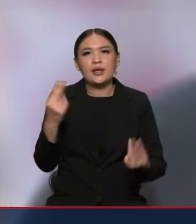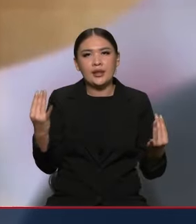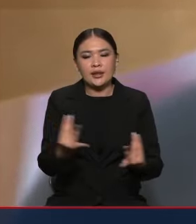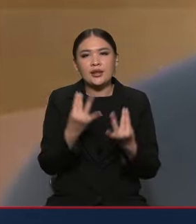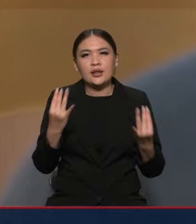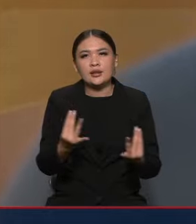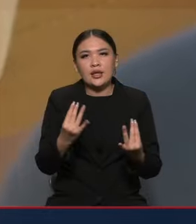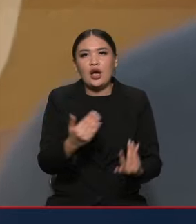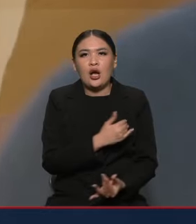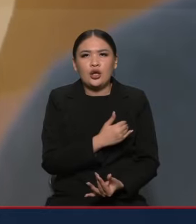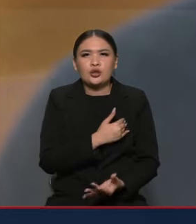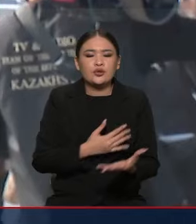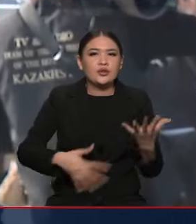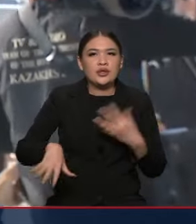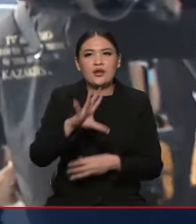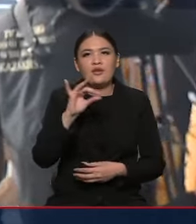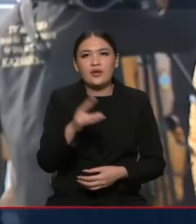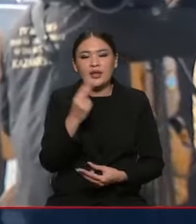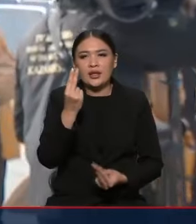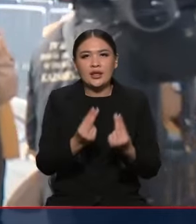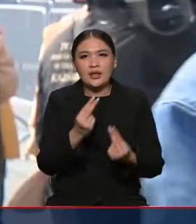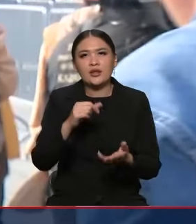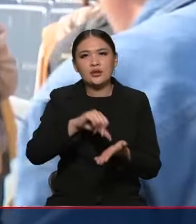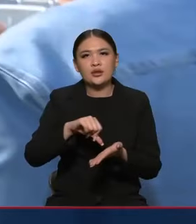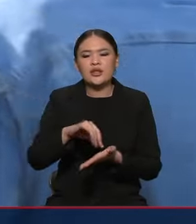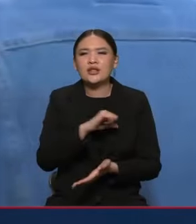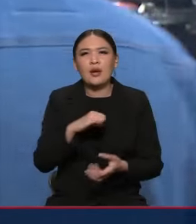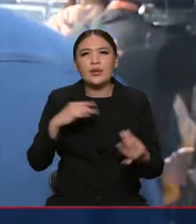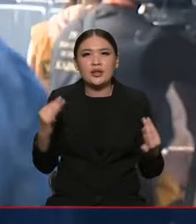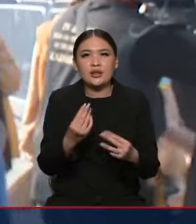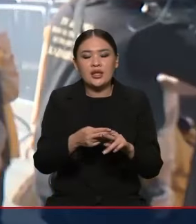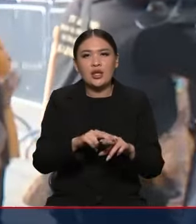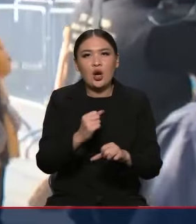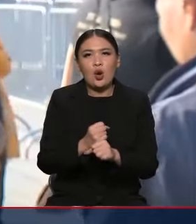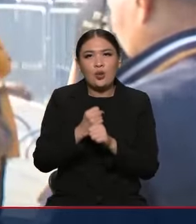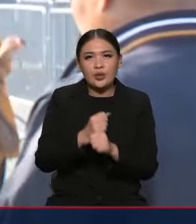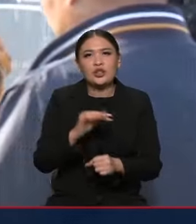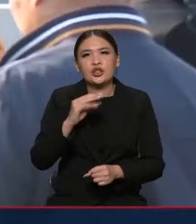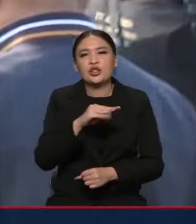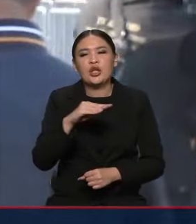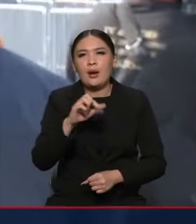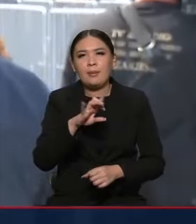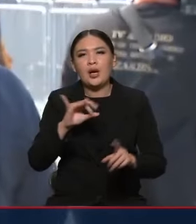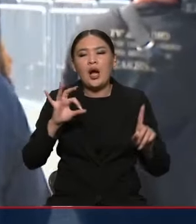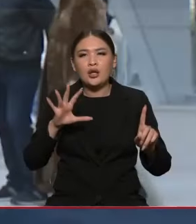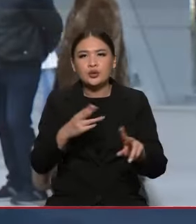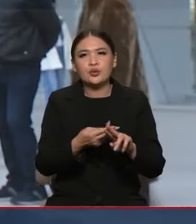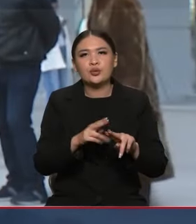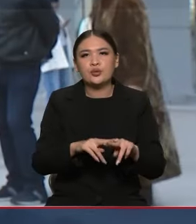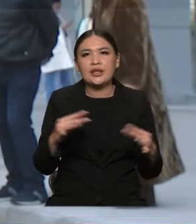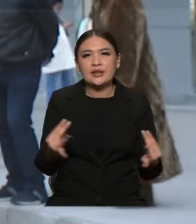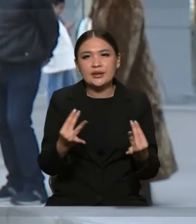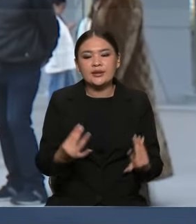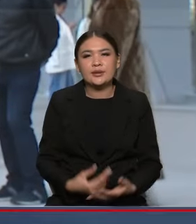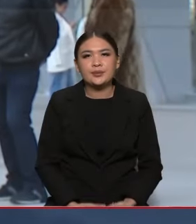Я планирую посетить все виды игр, но самое интересное, наверное, для меня это Кокпар и Жамбы Ату. Я в предвкушении.